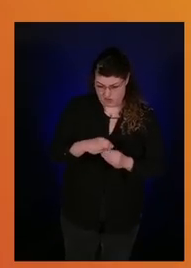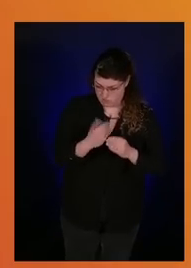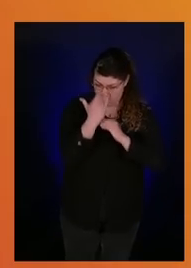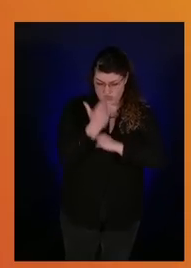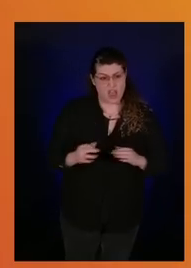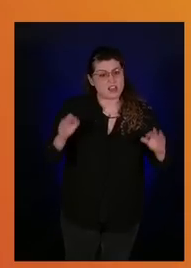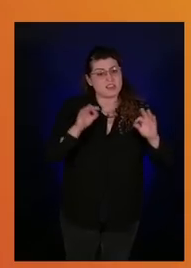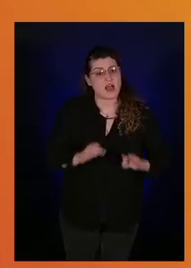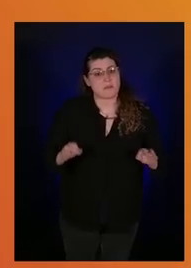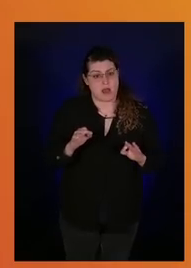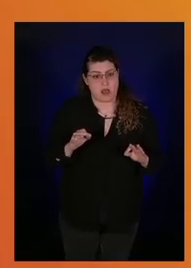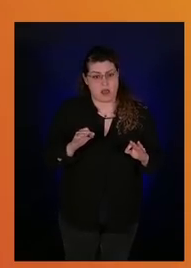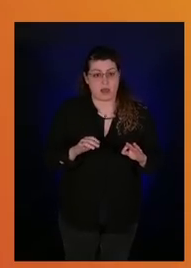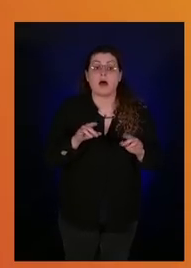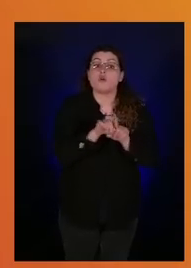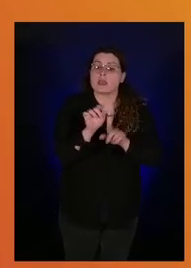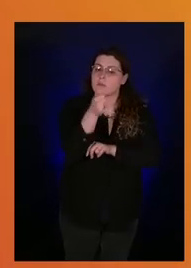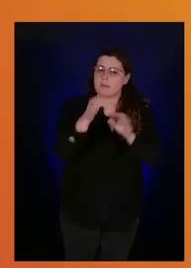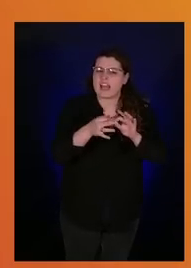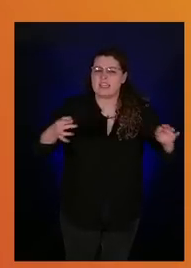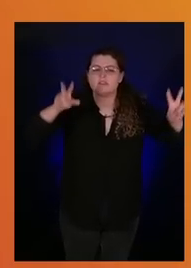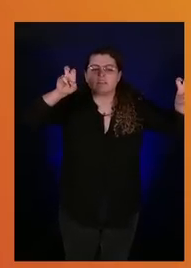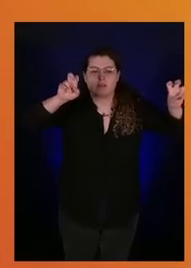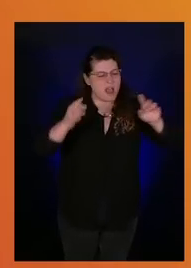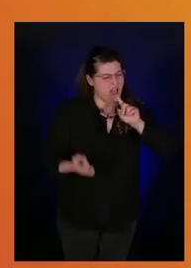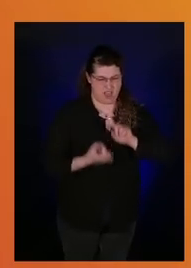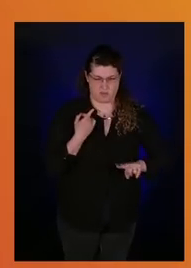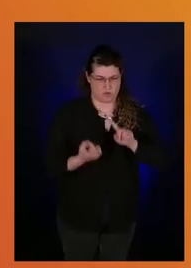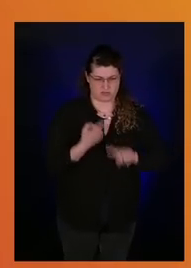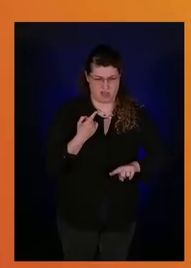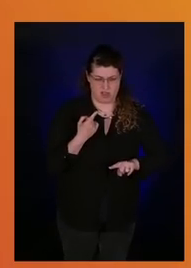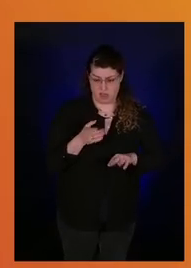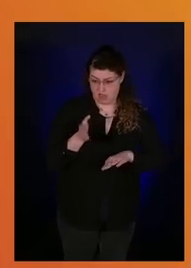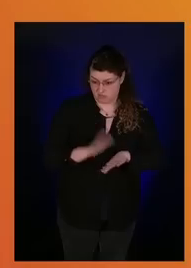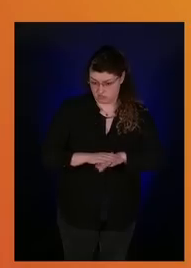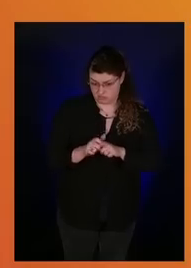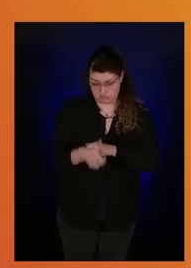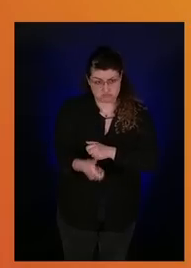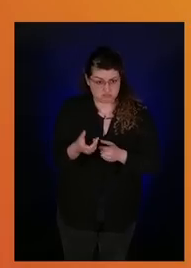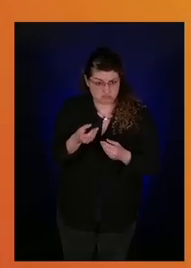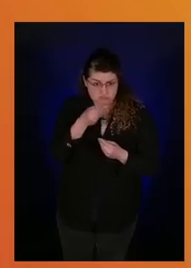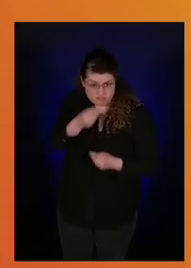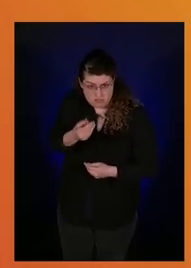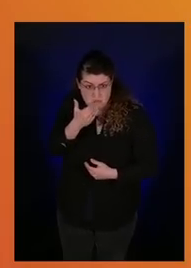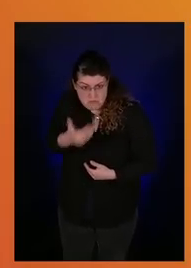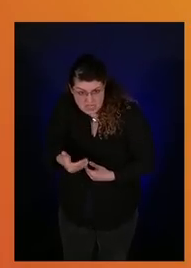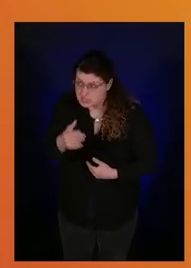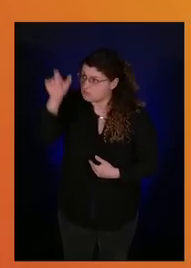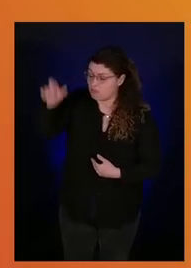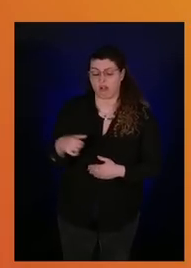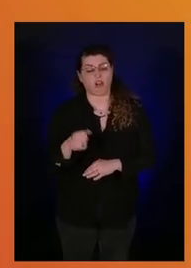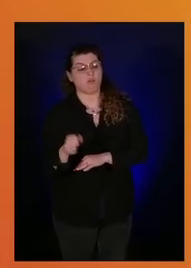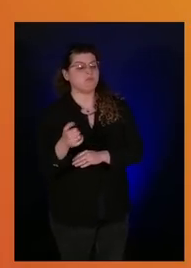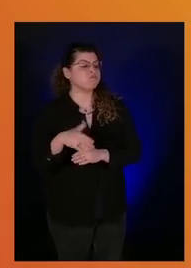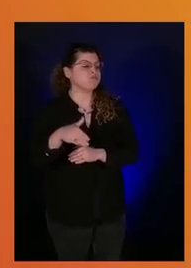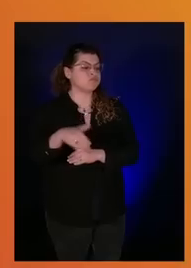ceux que l'on a appelés les premières lignes, les indispensables, n'ont reçu en guise de remerciement que mépris de la part du gouvernement qui,